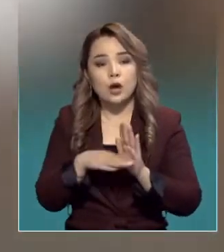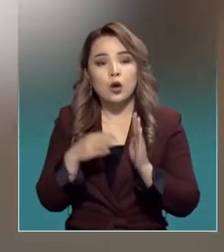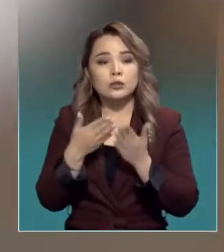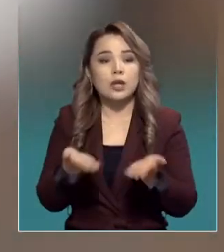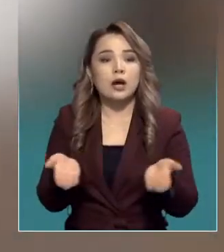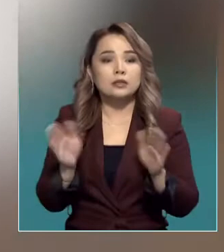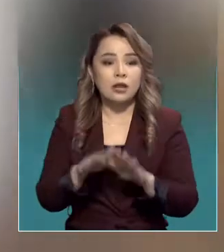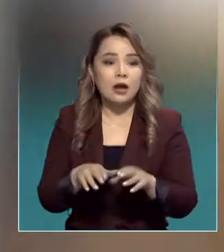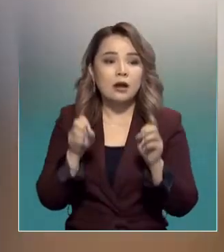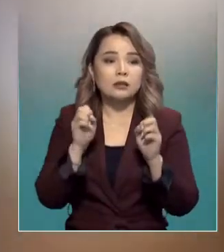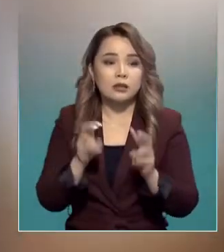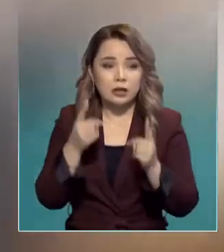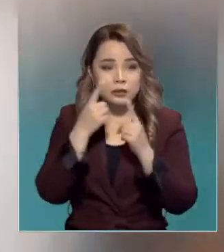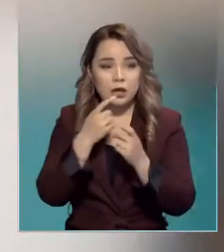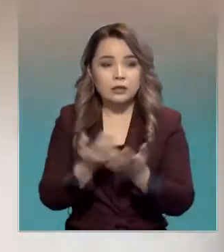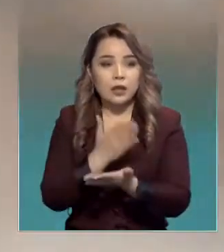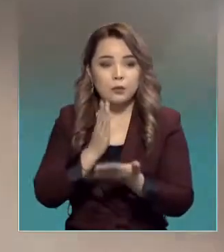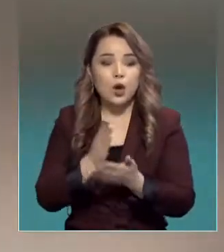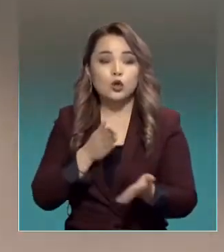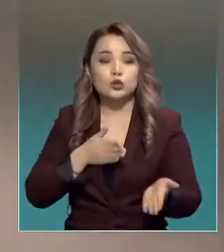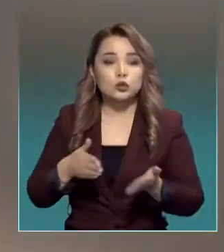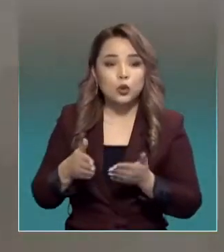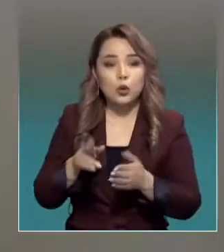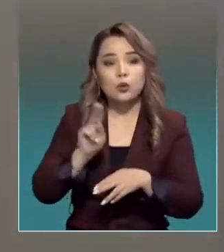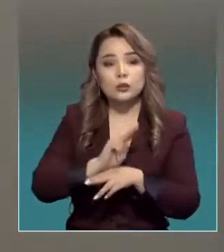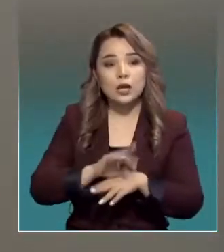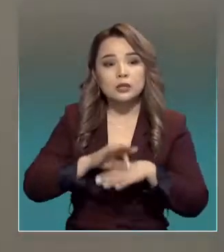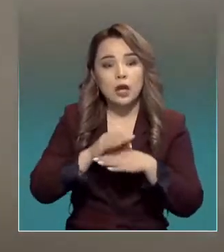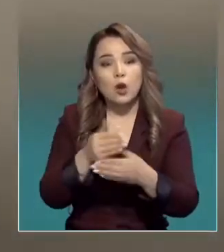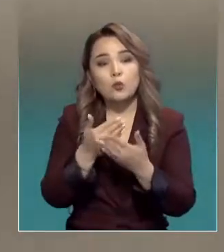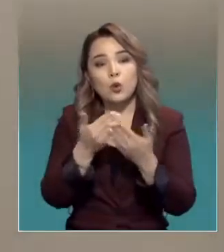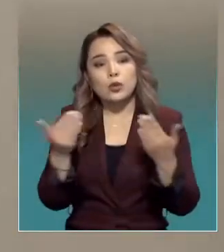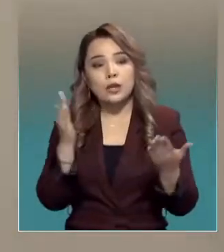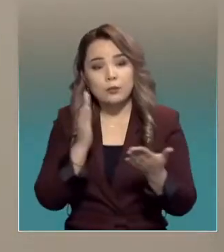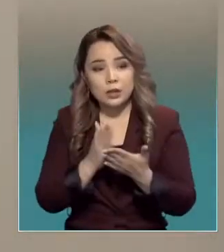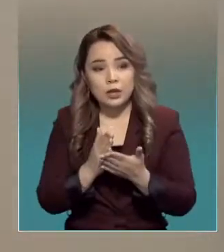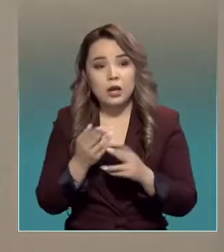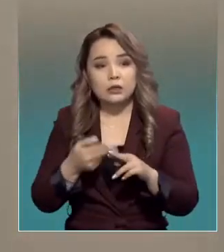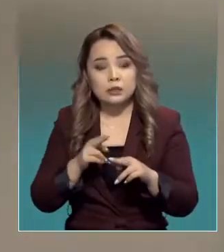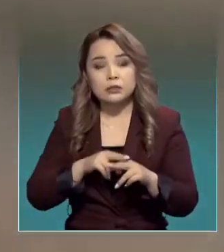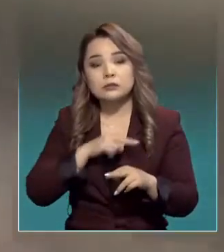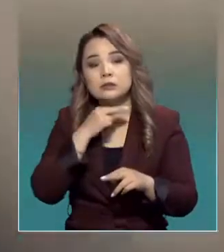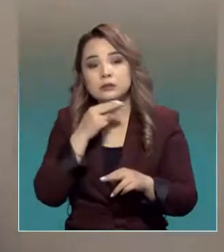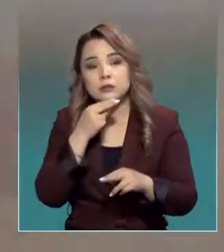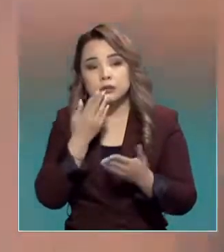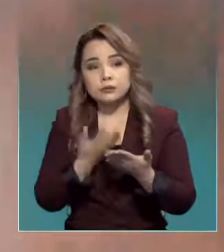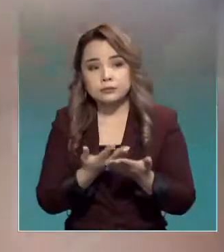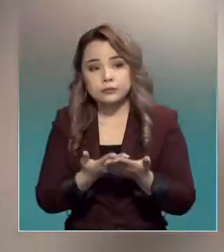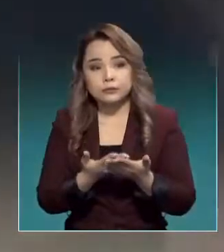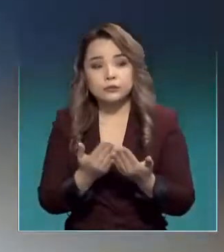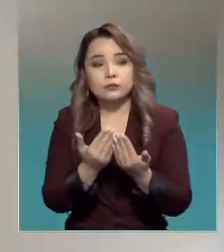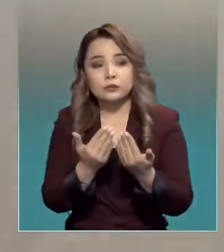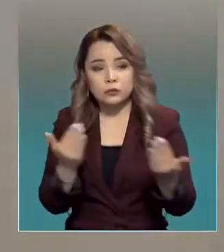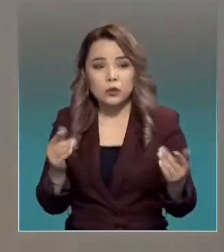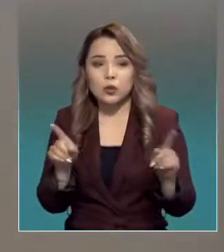тұр. Бөгі ұсақ қойған. Бөгі тұрмай.